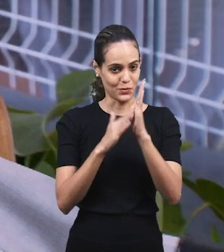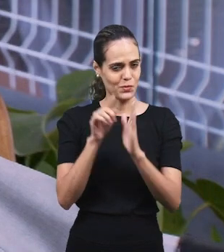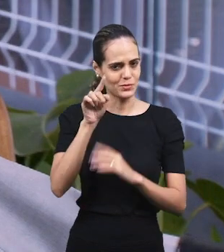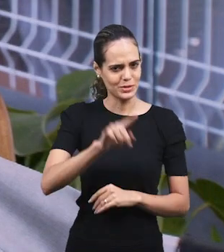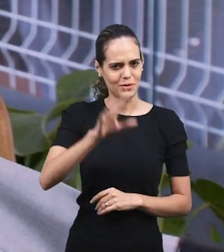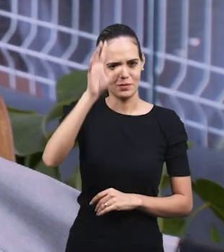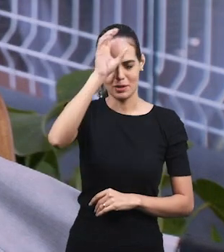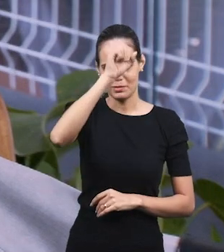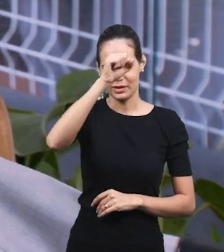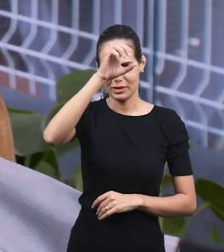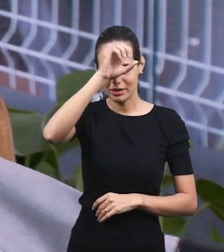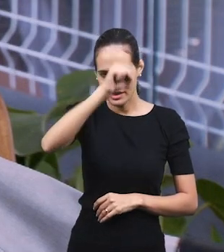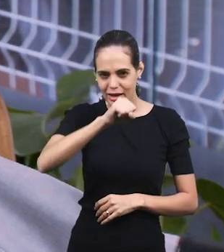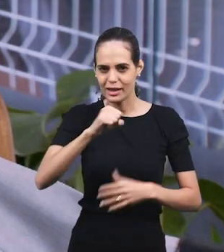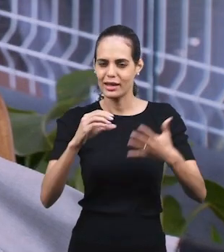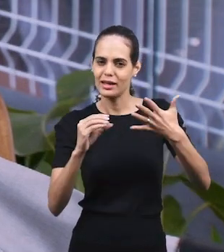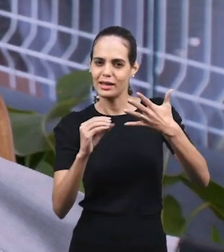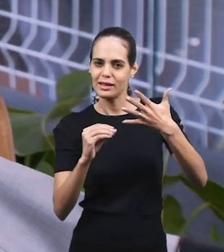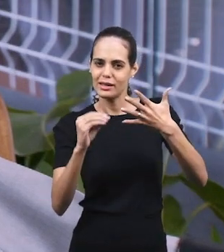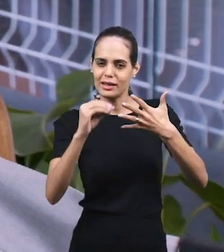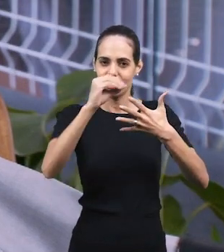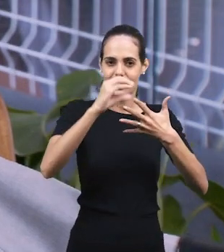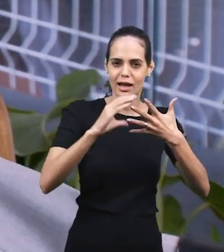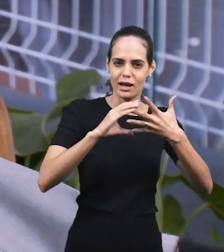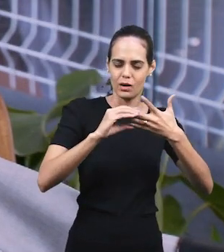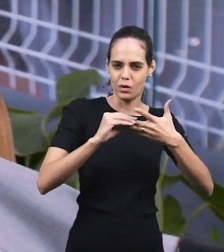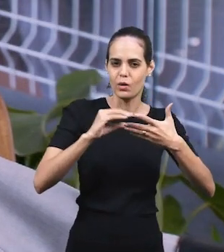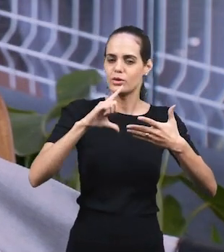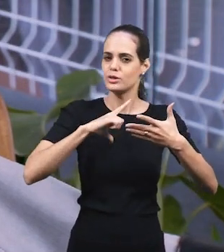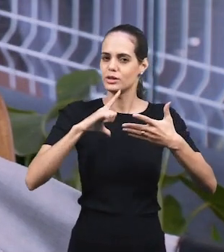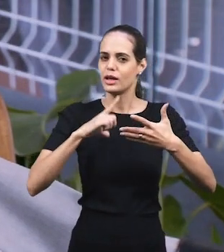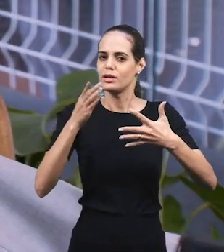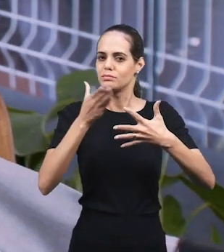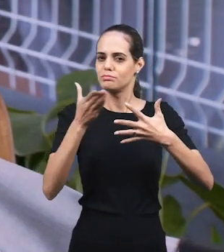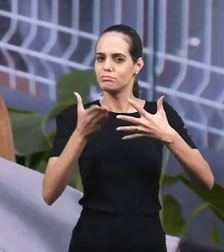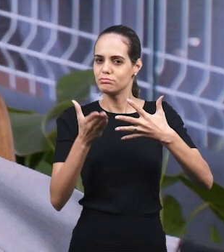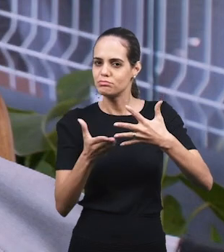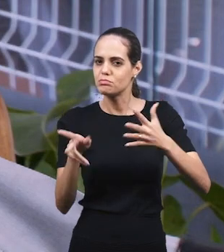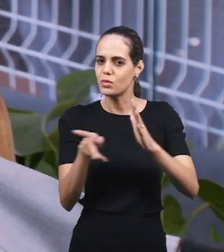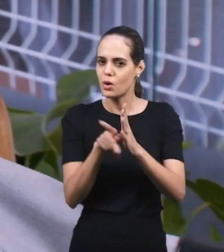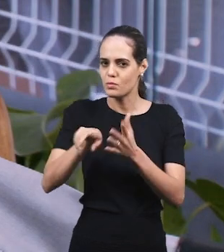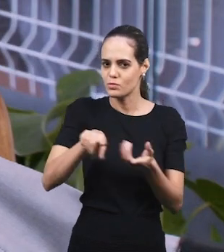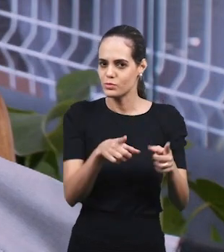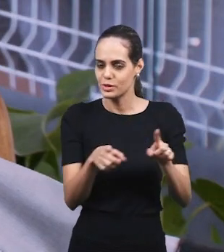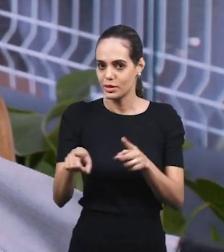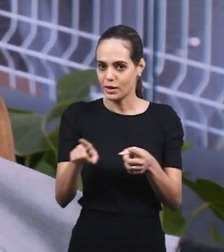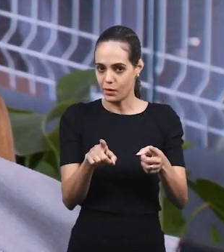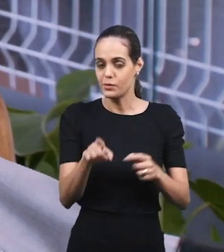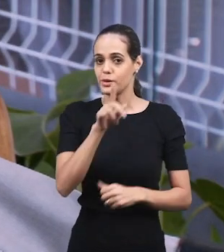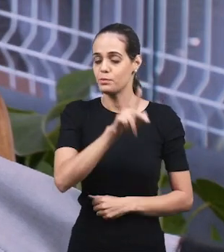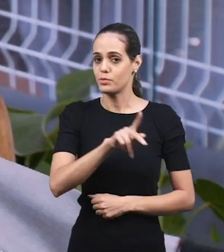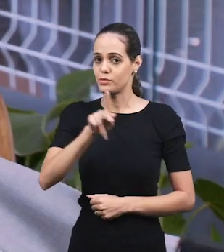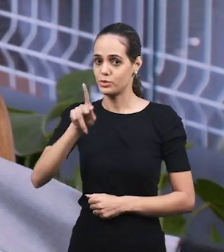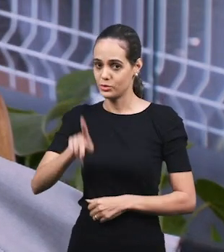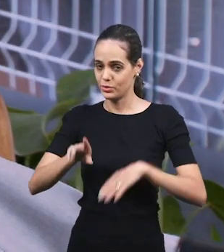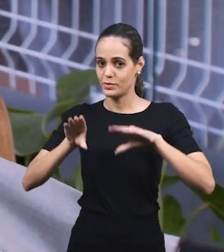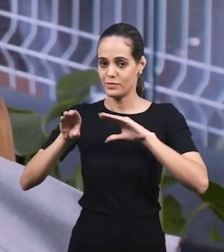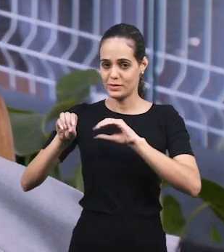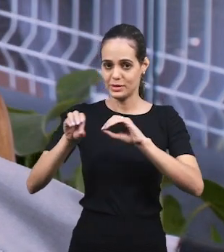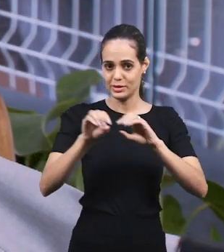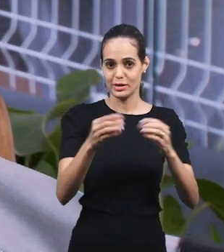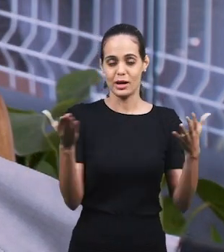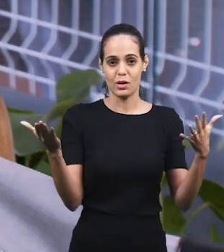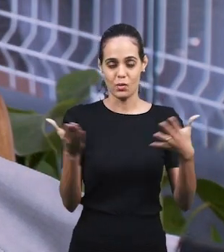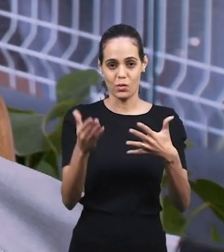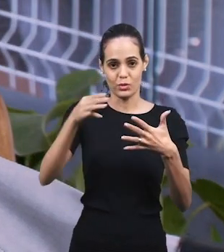Dans le volet parfait louange d'aujourd'hui, vous allez apprendre que pour chaque accord, il y a une gamme de notes